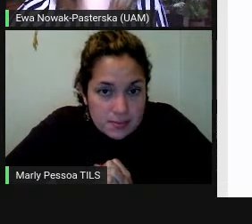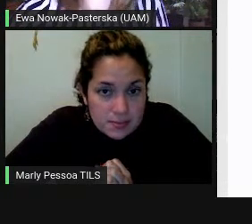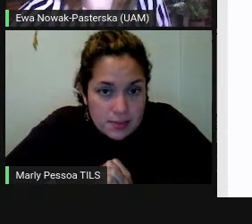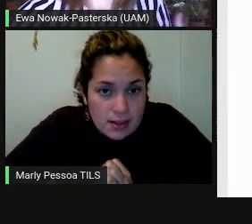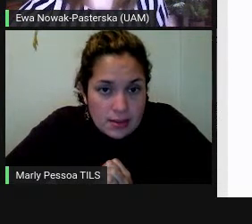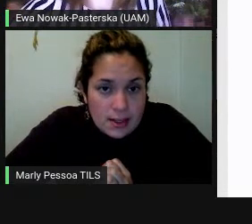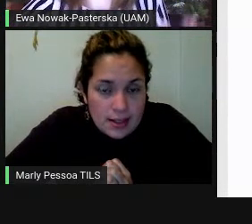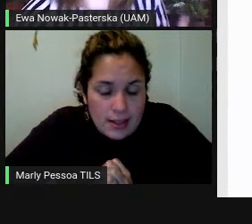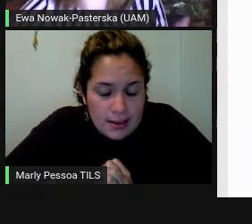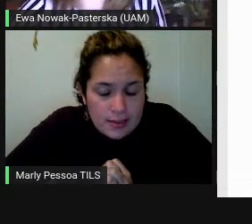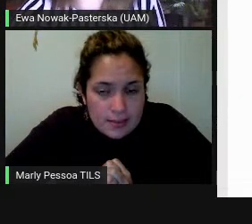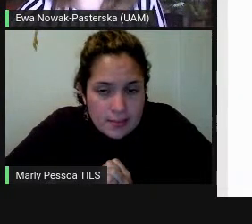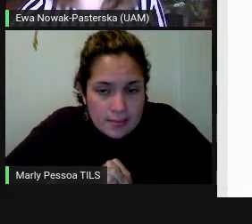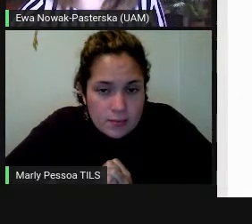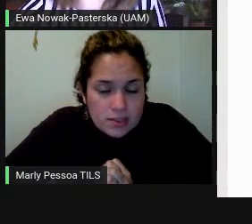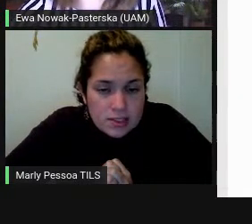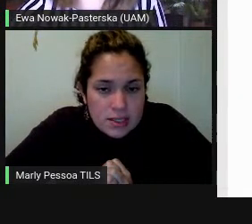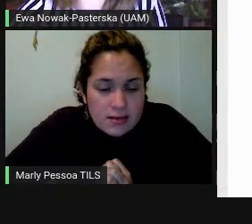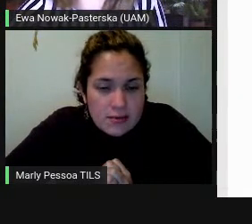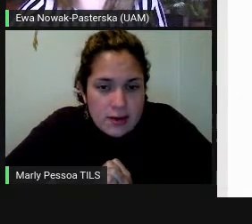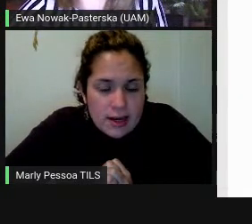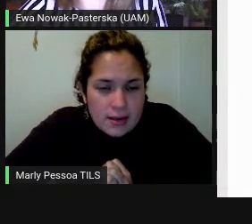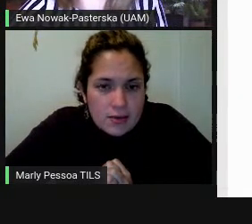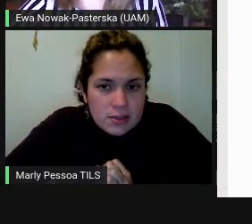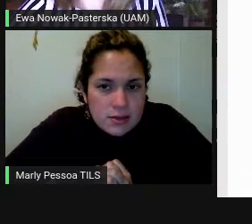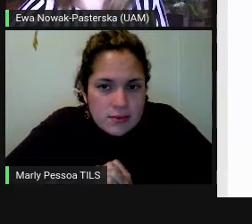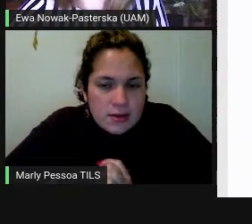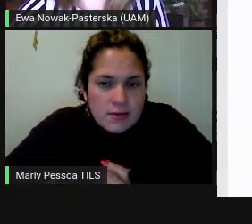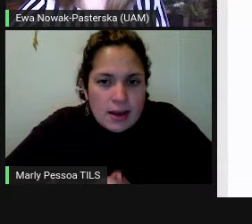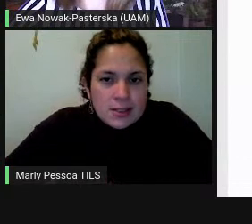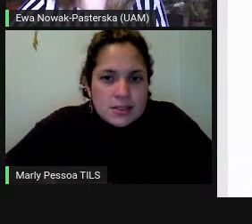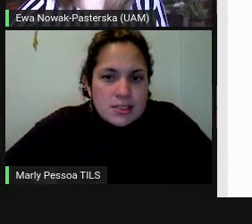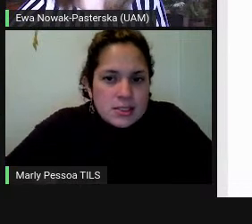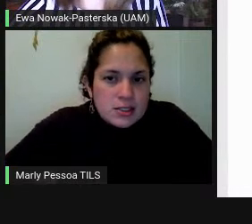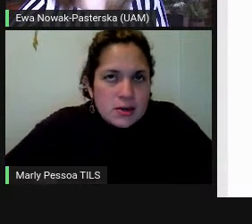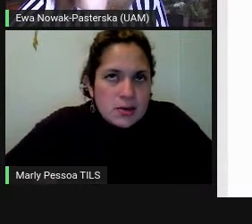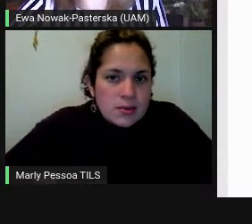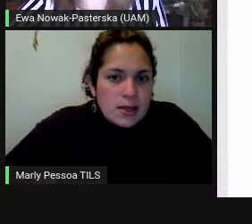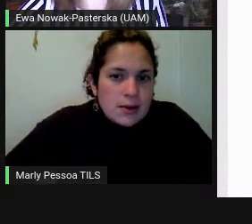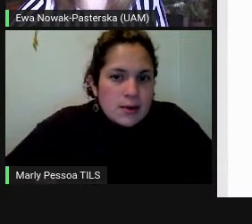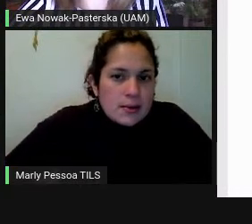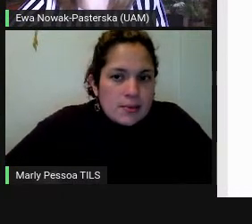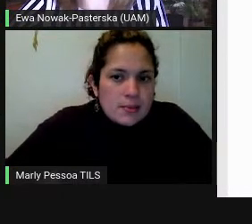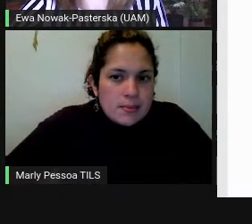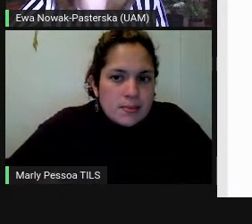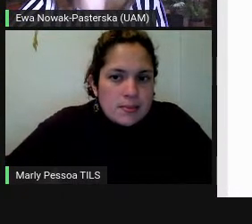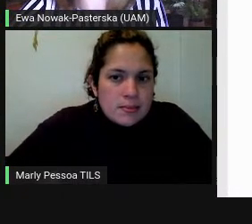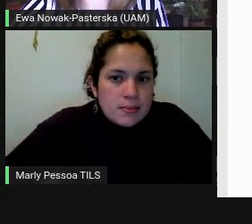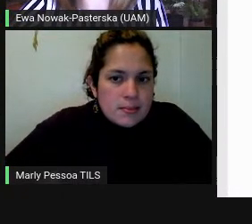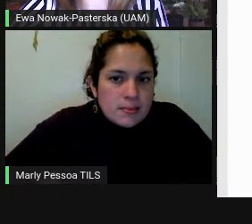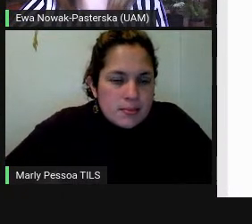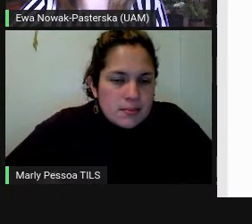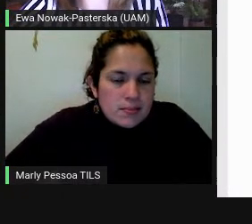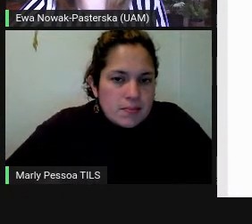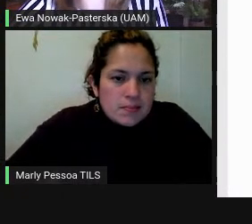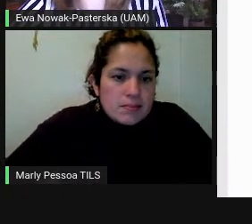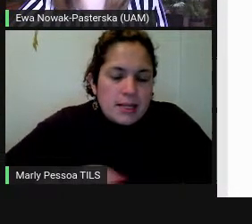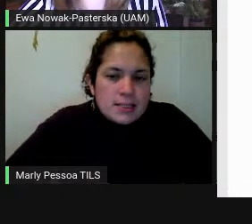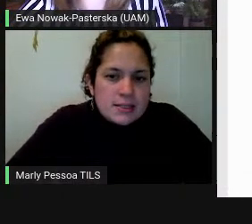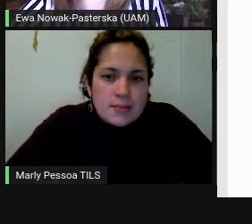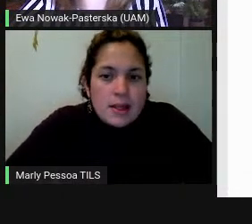polskim jako powszechny taki zwyczaj za granicą. Myślę, że to ski na całym świecie